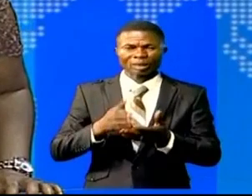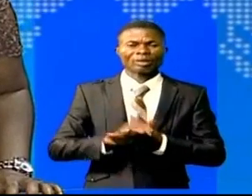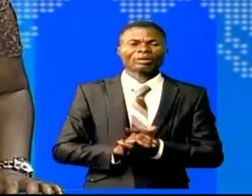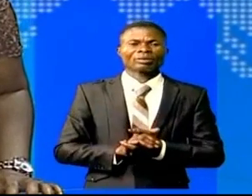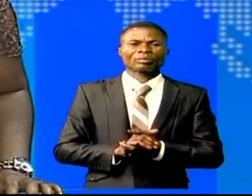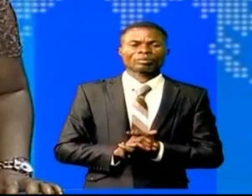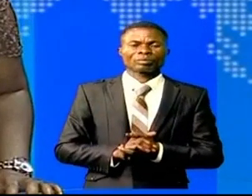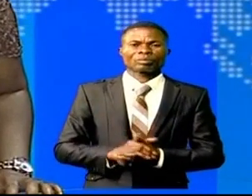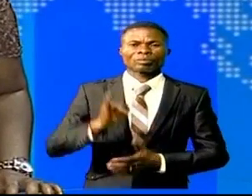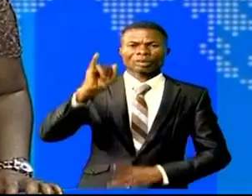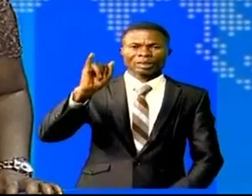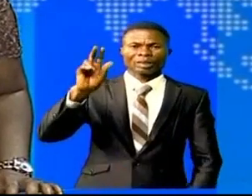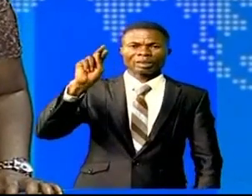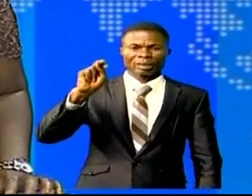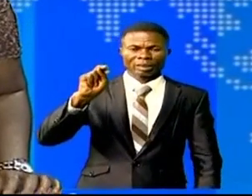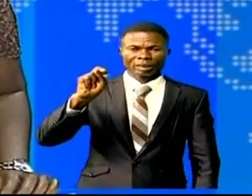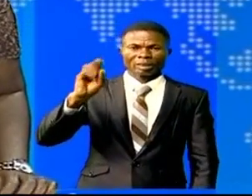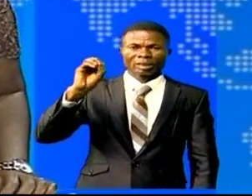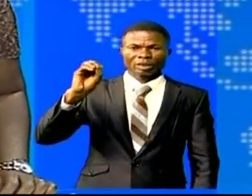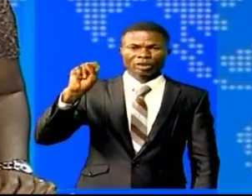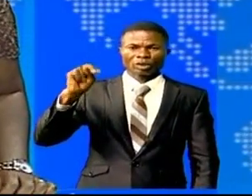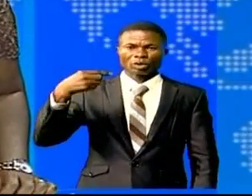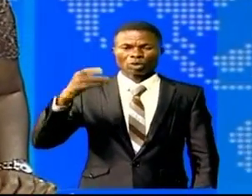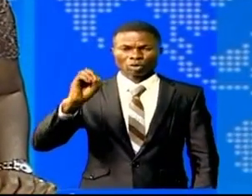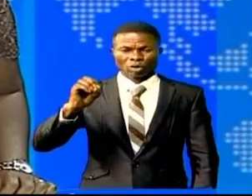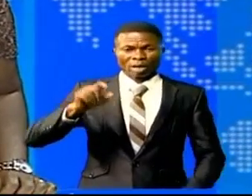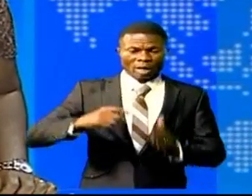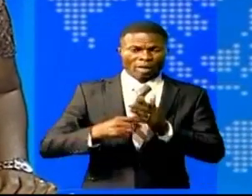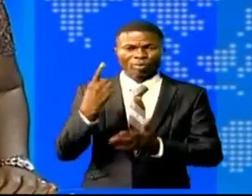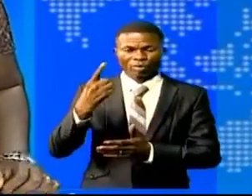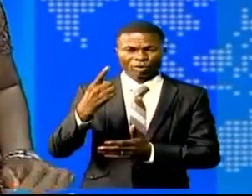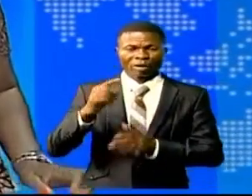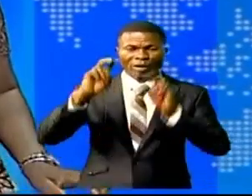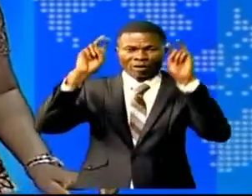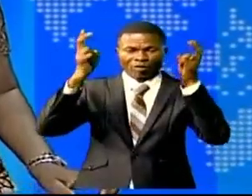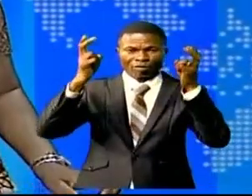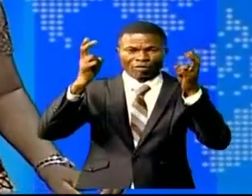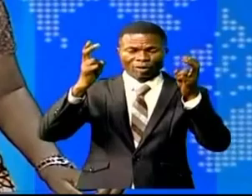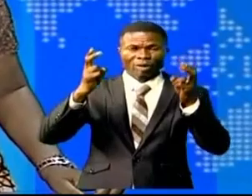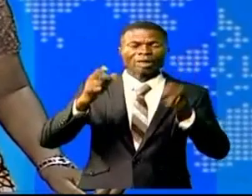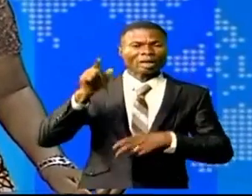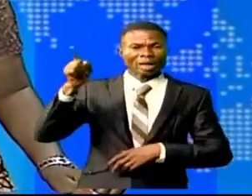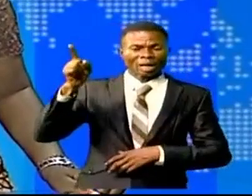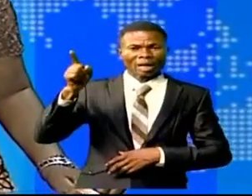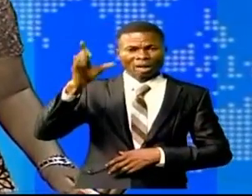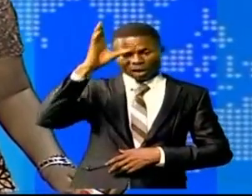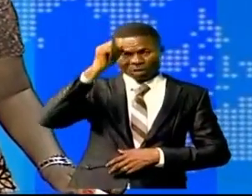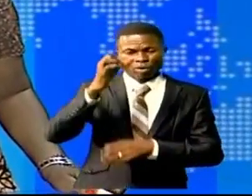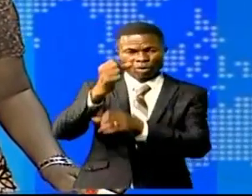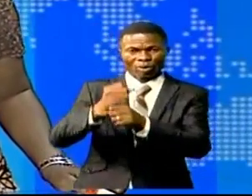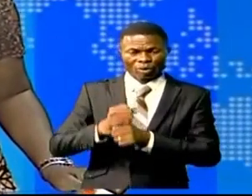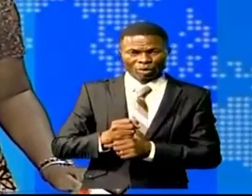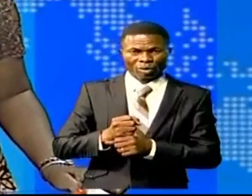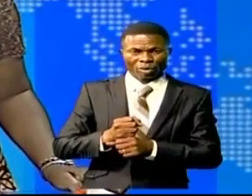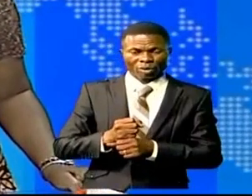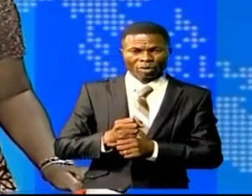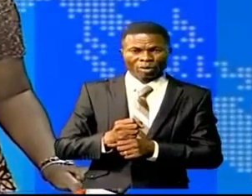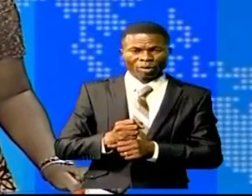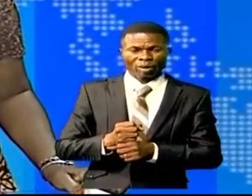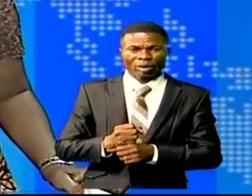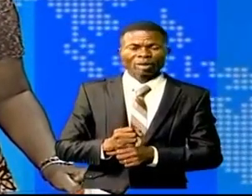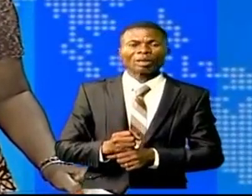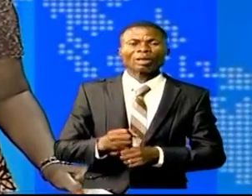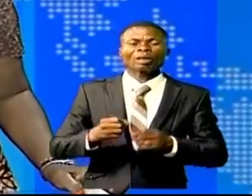À Inongo, c'est pour la toute première fois que cette ville de Maïndombe dispose d'une morgue